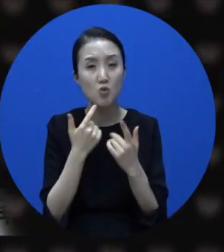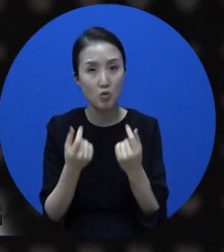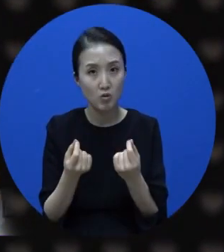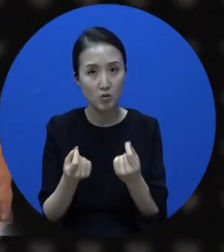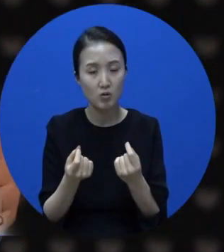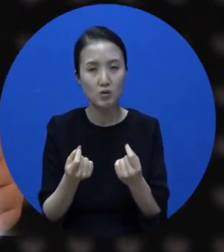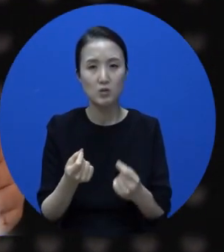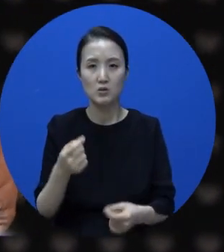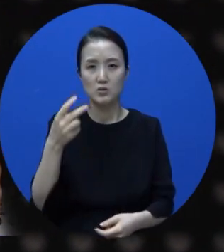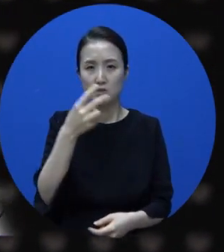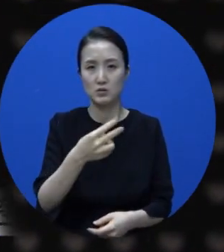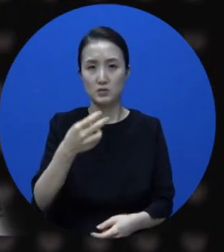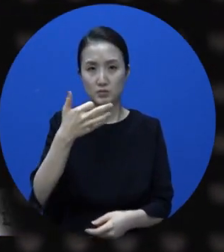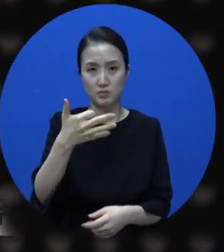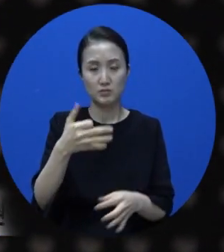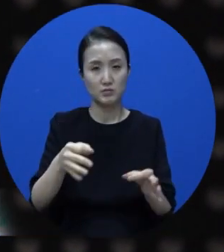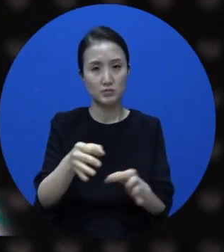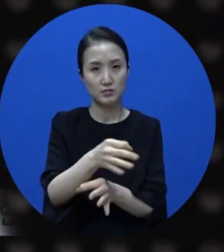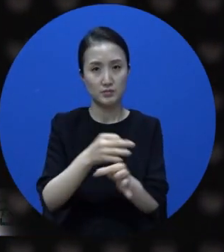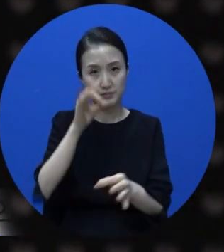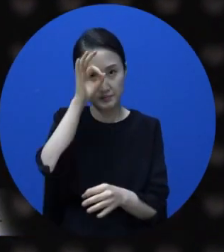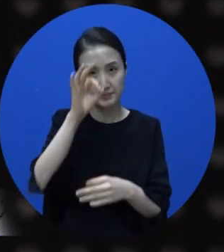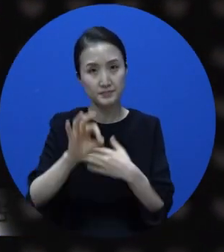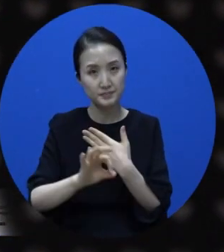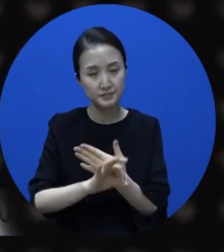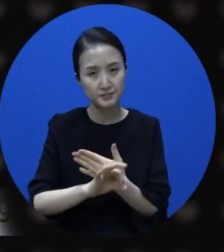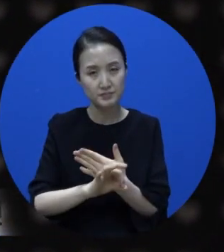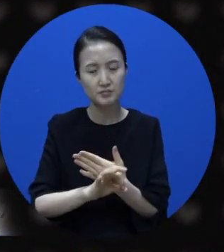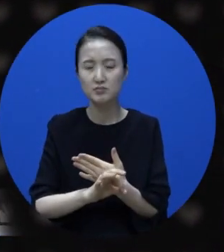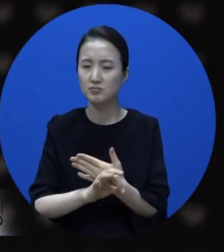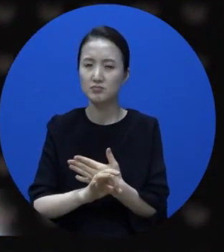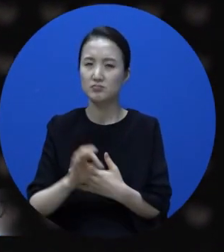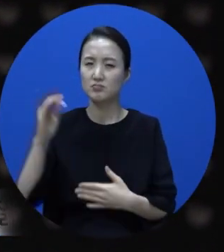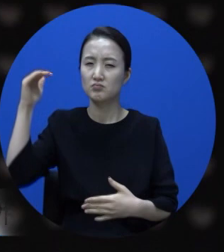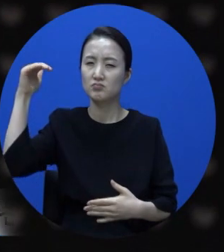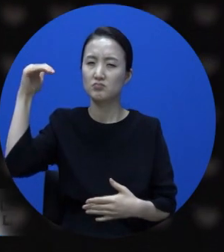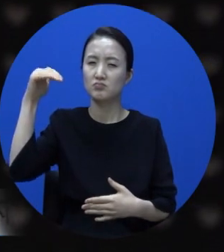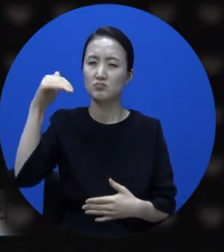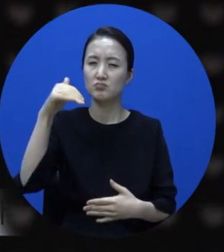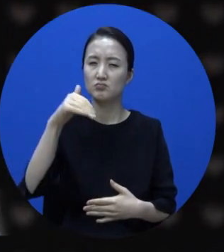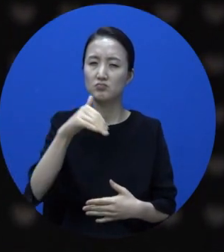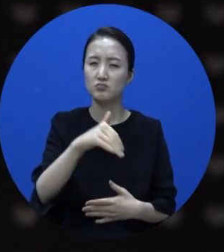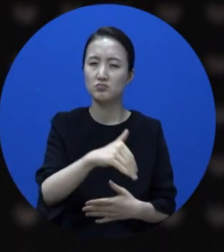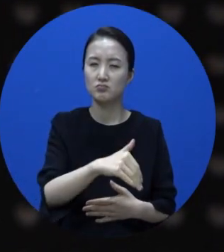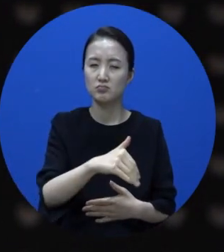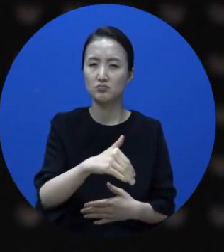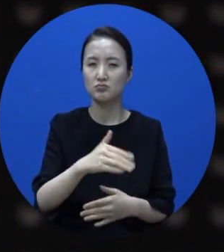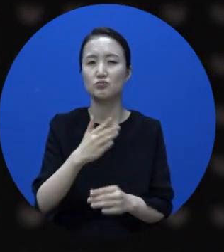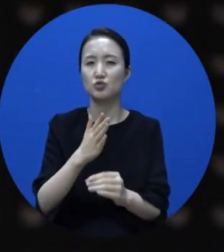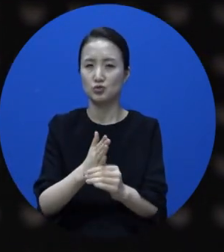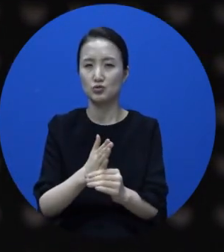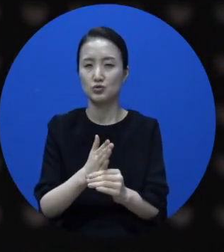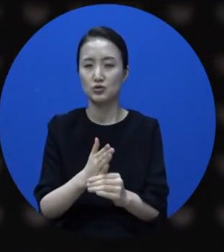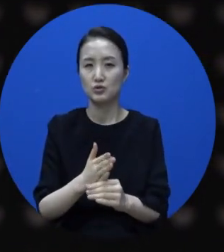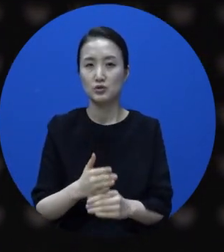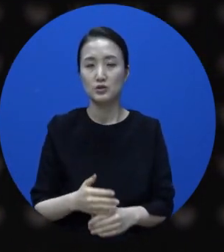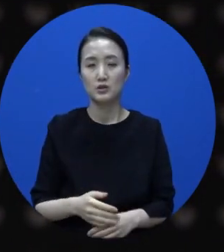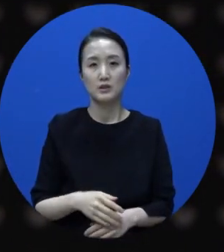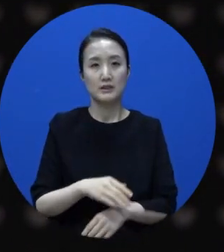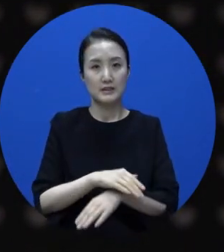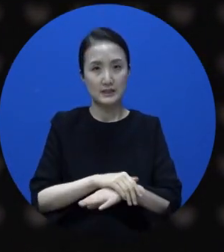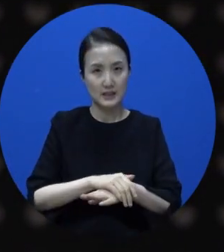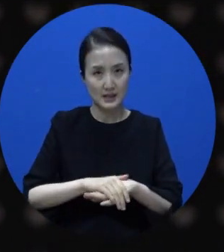말씀드렸던 것처럼 2019년 경제에서는 이렇게 결 정점 의장 왕에서 여러분이